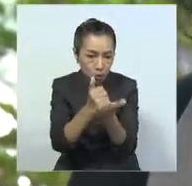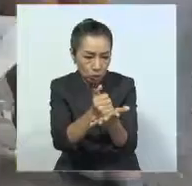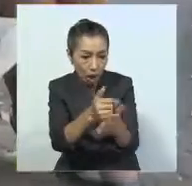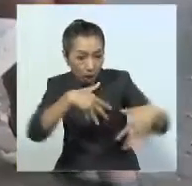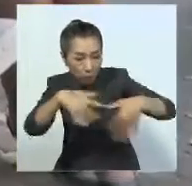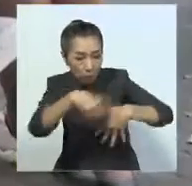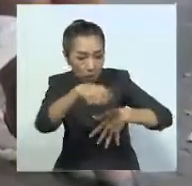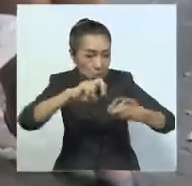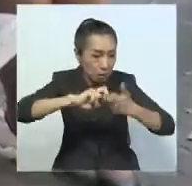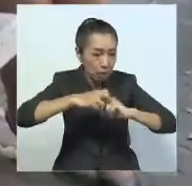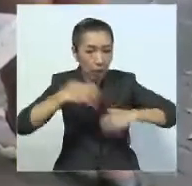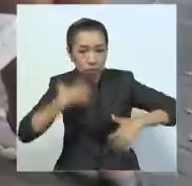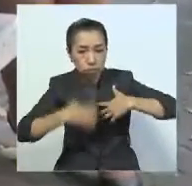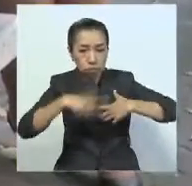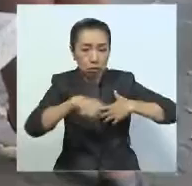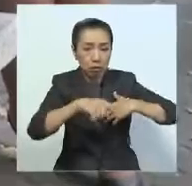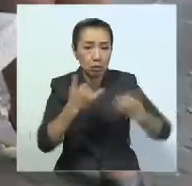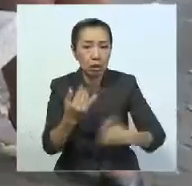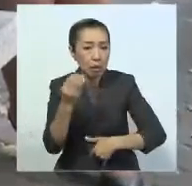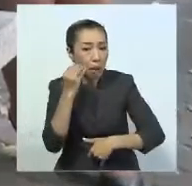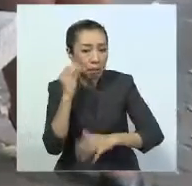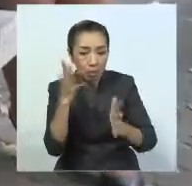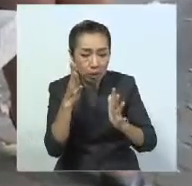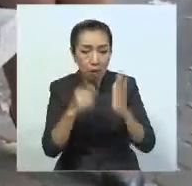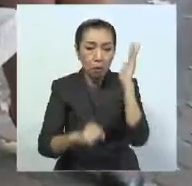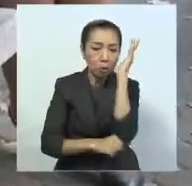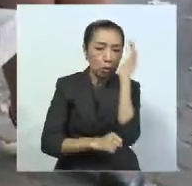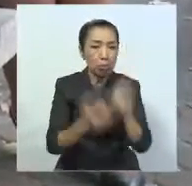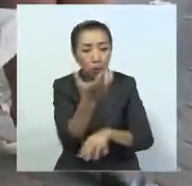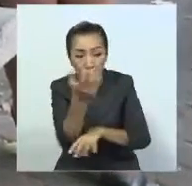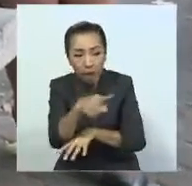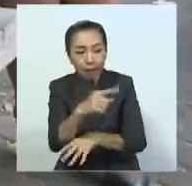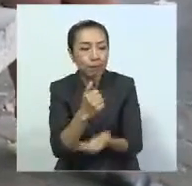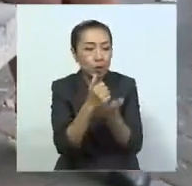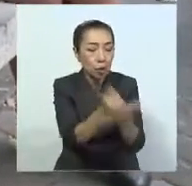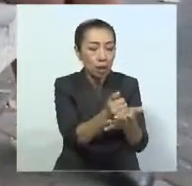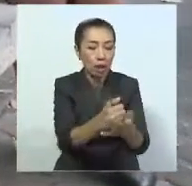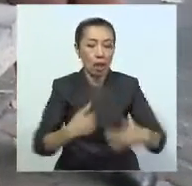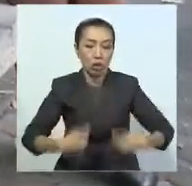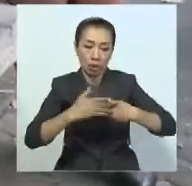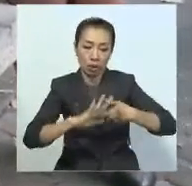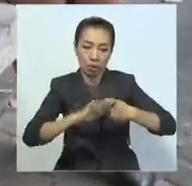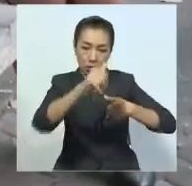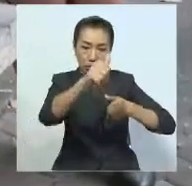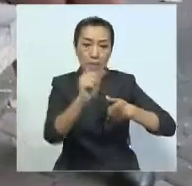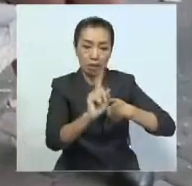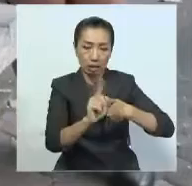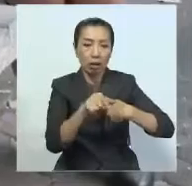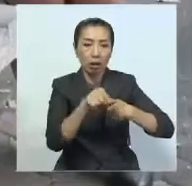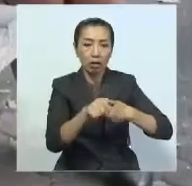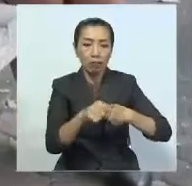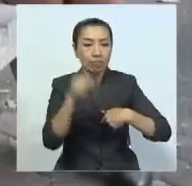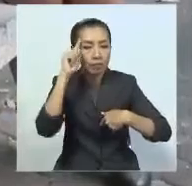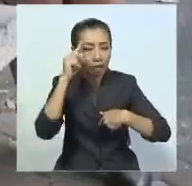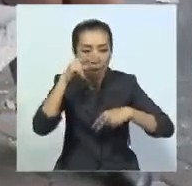ยเหลือผู้ที่ได้รับความเดือดร้อนกลายเป็นคนเร่ร่อนและไร้ที่พึ่งให้กลับมามีชีวิตที่ดีมากยิ่งขึ้นและเป็น